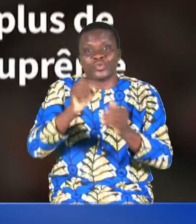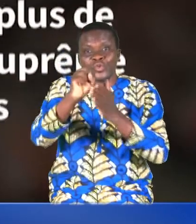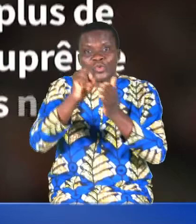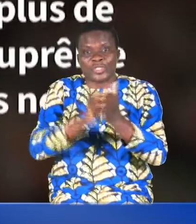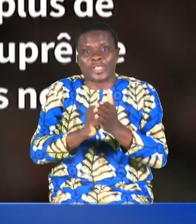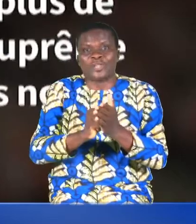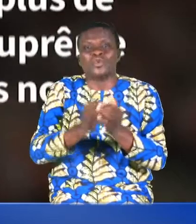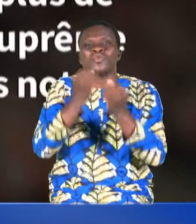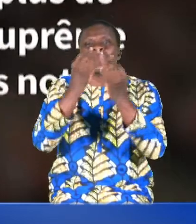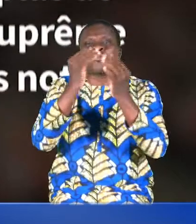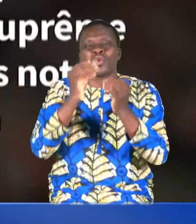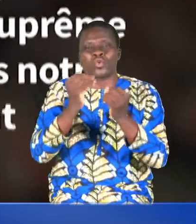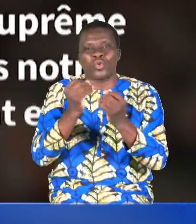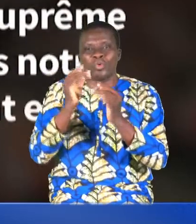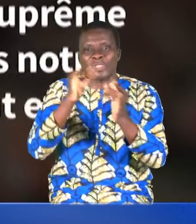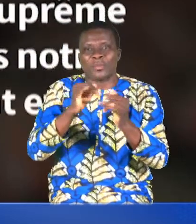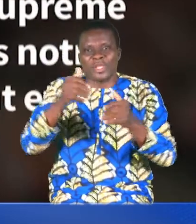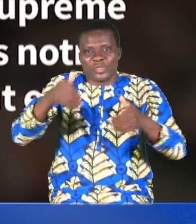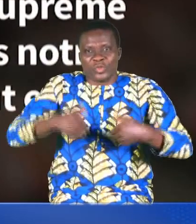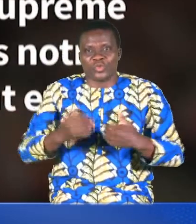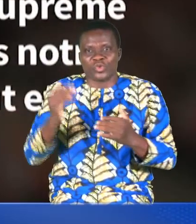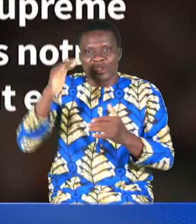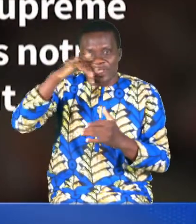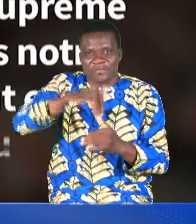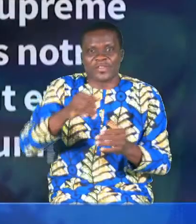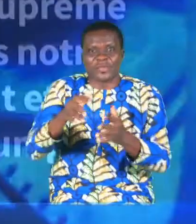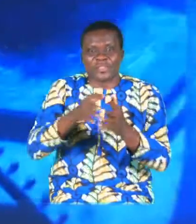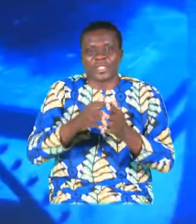des centaines de milliers de jeunes migrants.